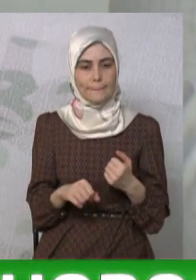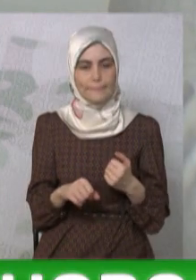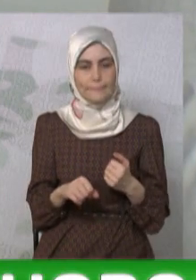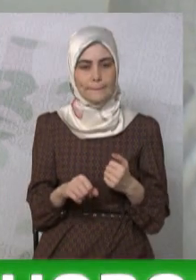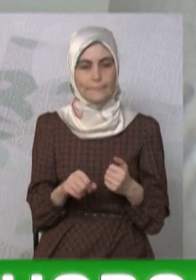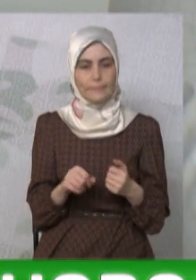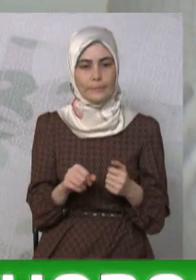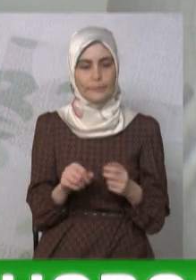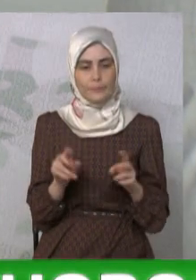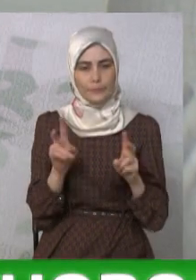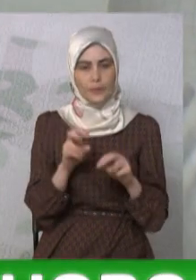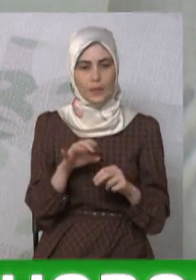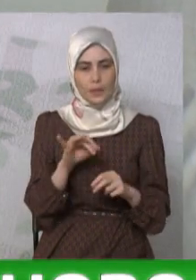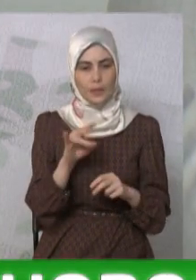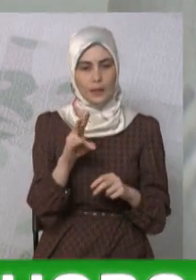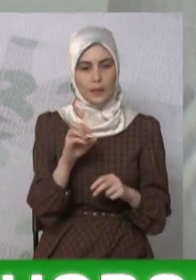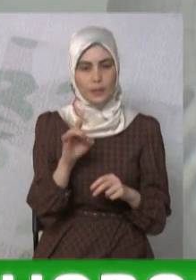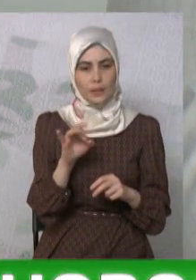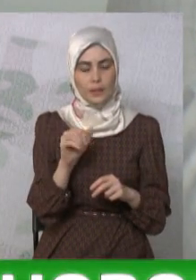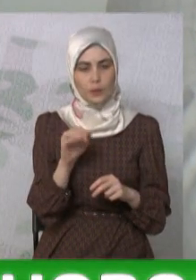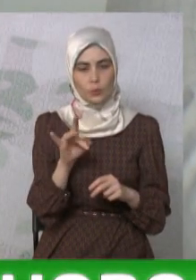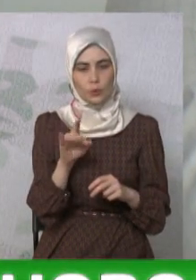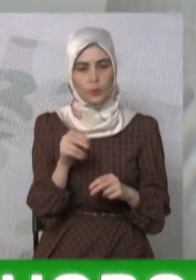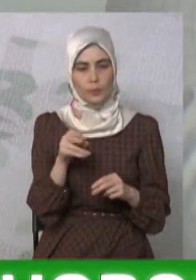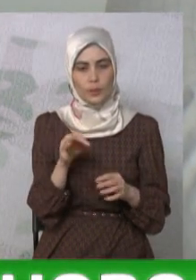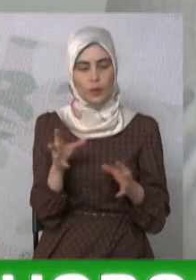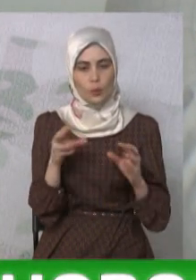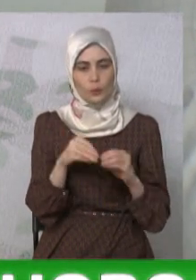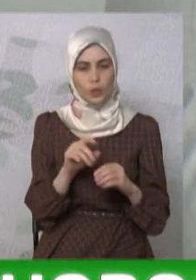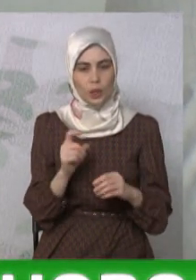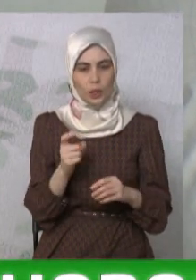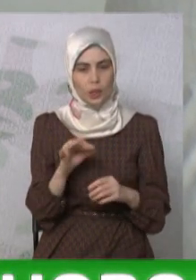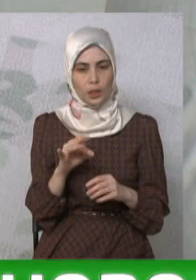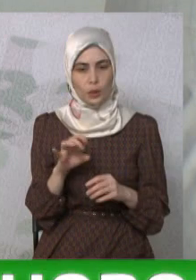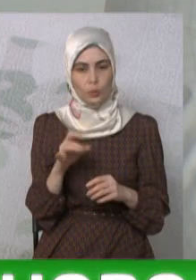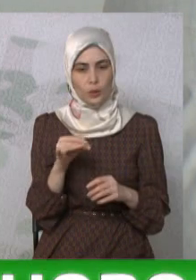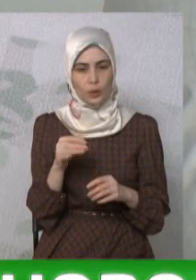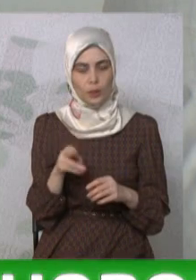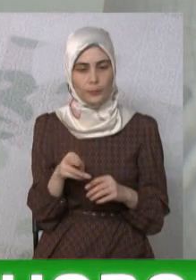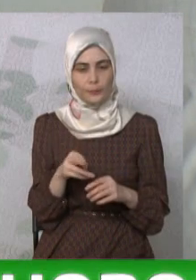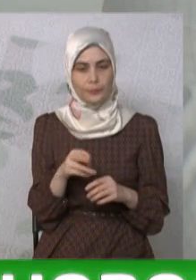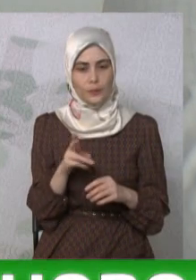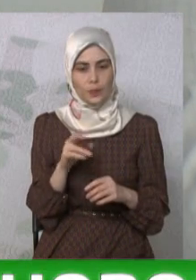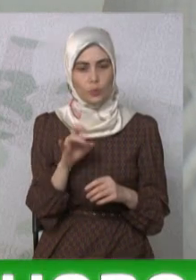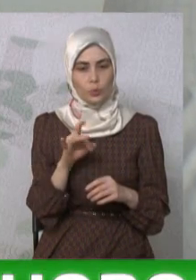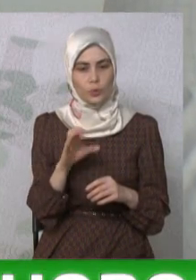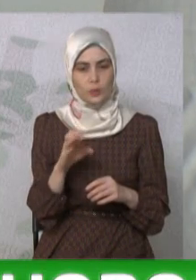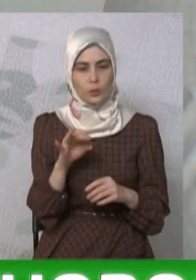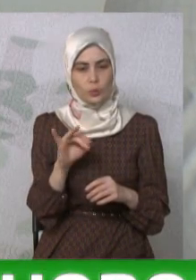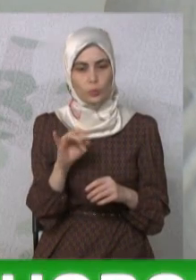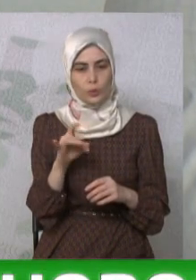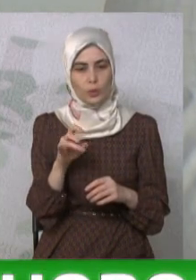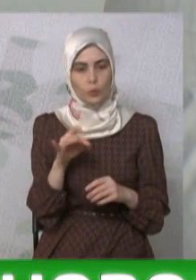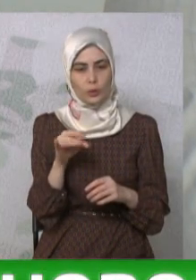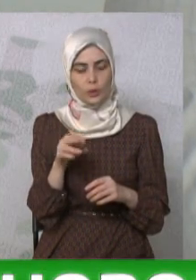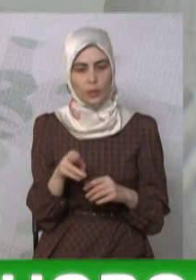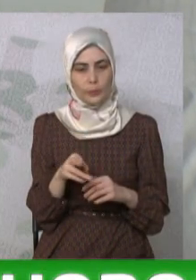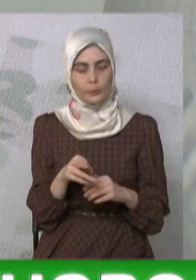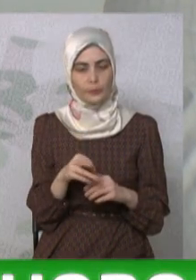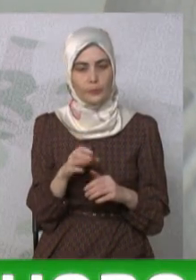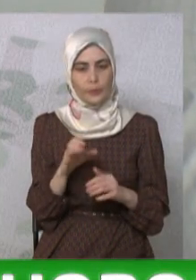прошел интернатуру по общей хирургии с курсом урологии